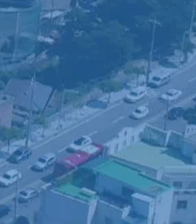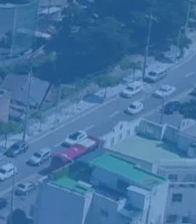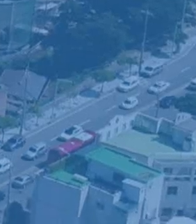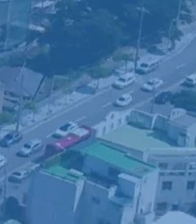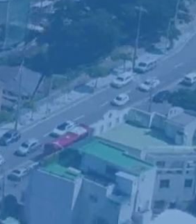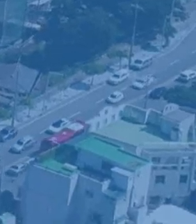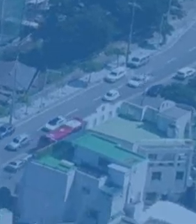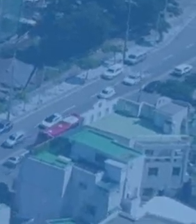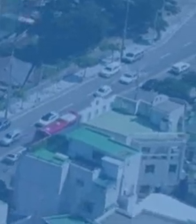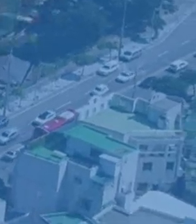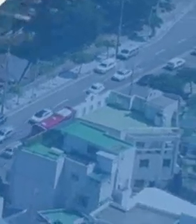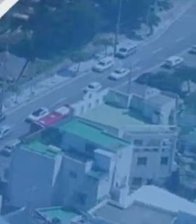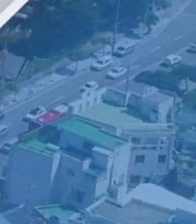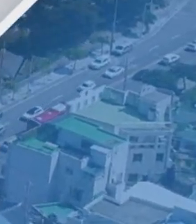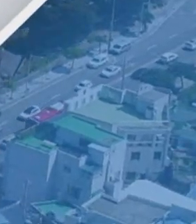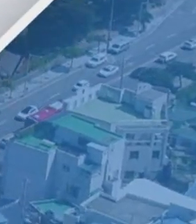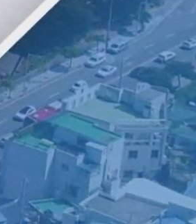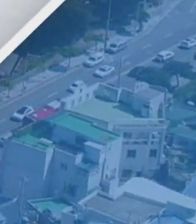으